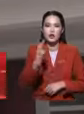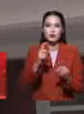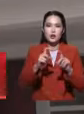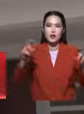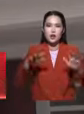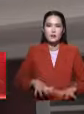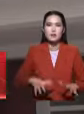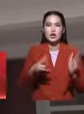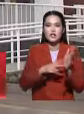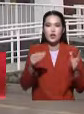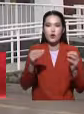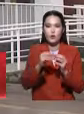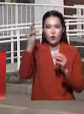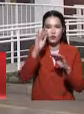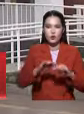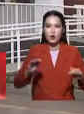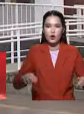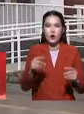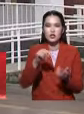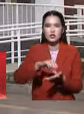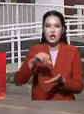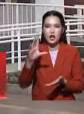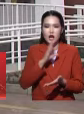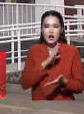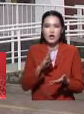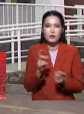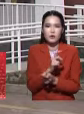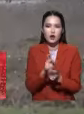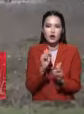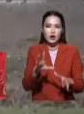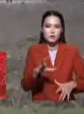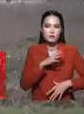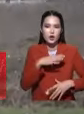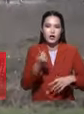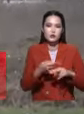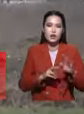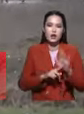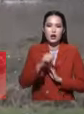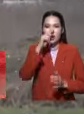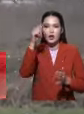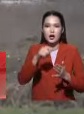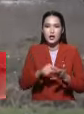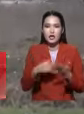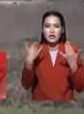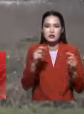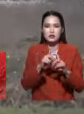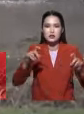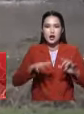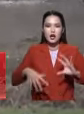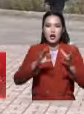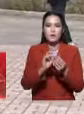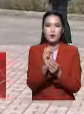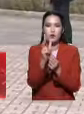9 және 10-шы сынып оқушыларының арасында түсініспеушілік пайда болған көрінеді. Даудың басы да солар екен. Дәл осы мектептен жалпы 13